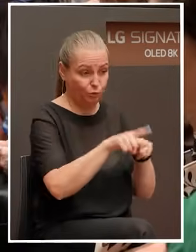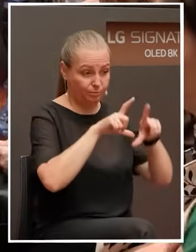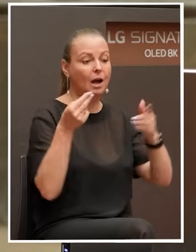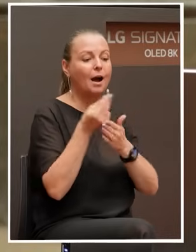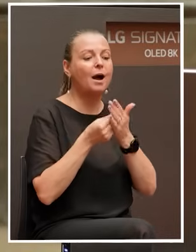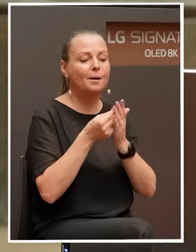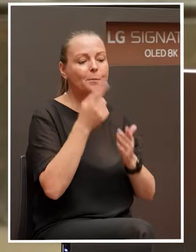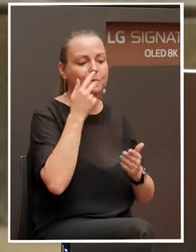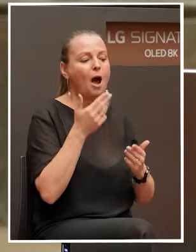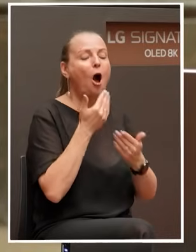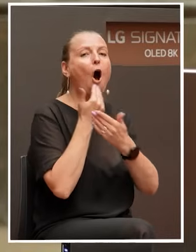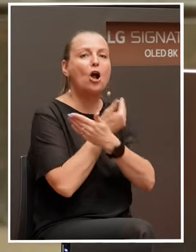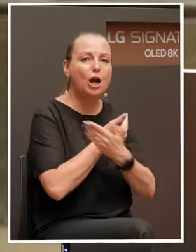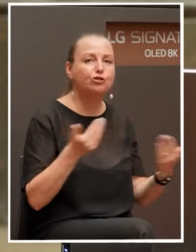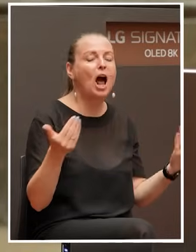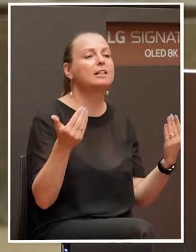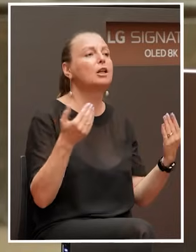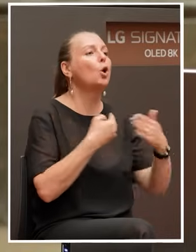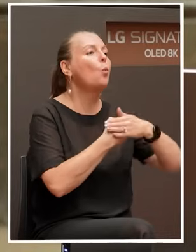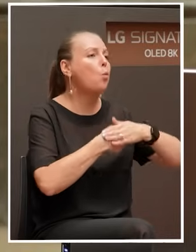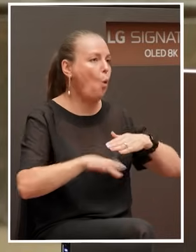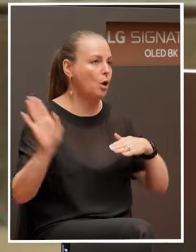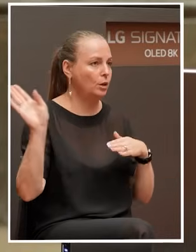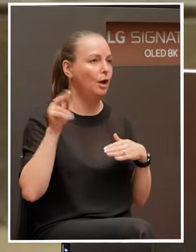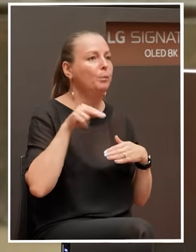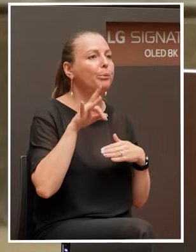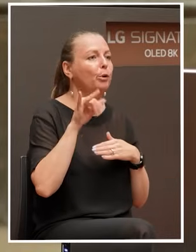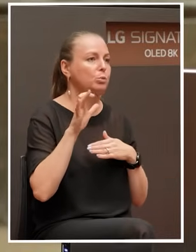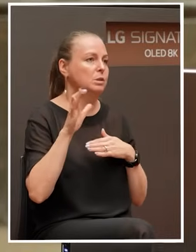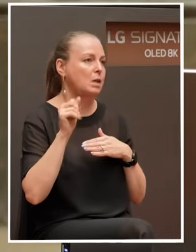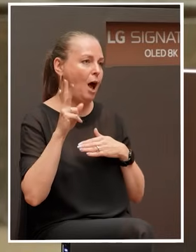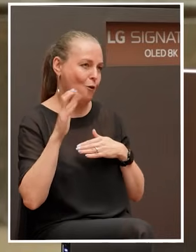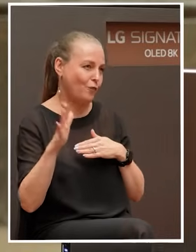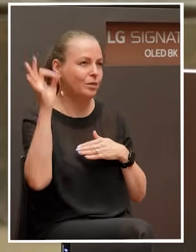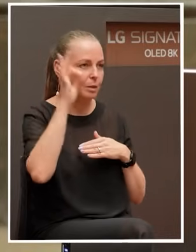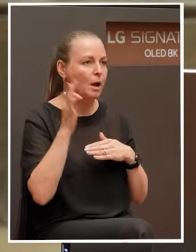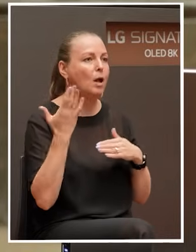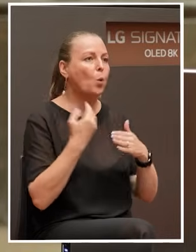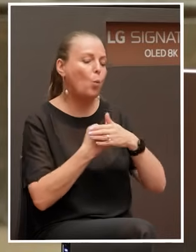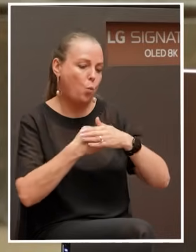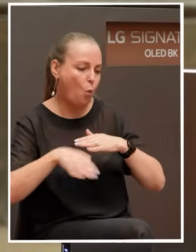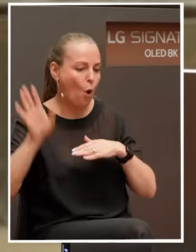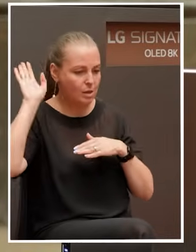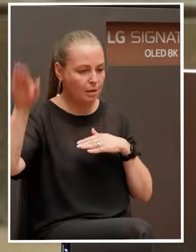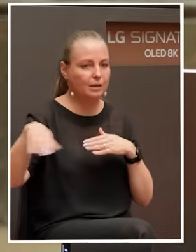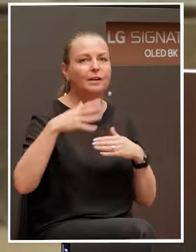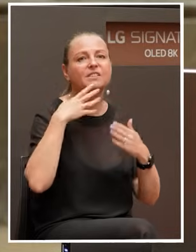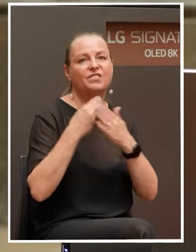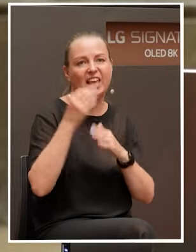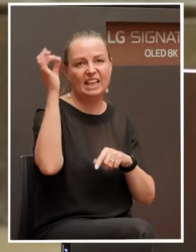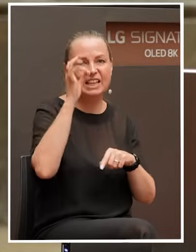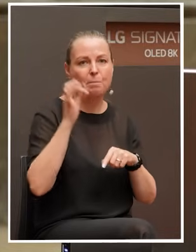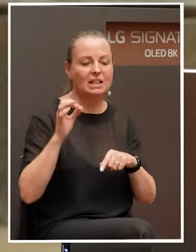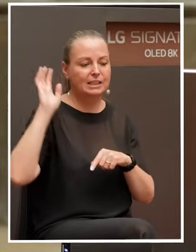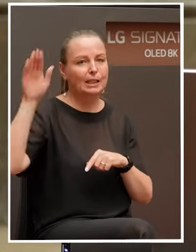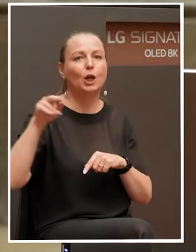изображает окончательный бесповоротный уход пруссаков, которые уходят под сень своих германских